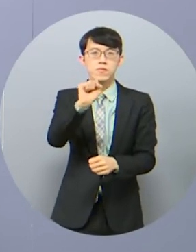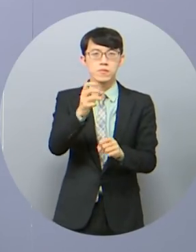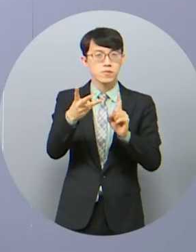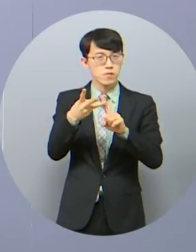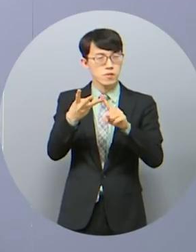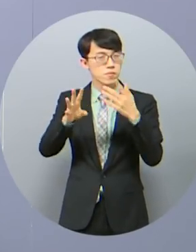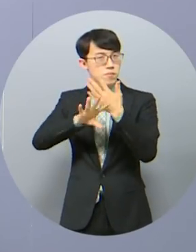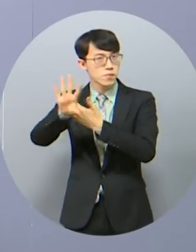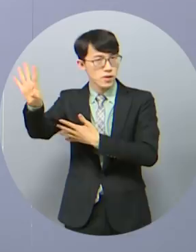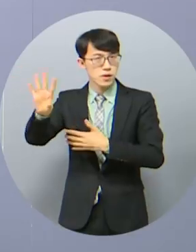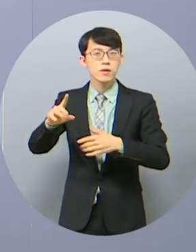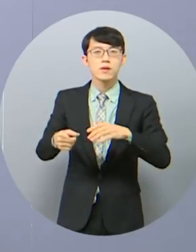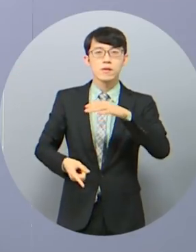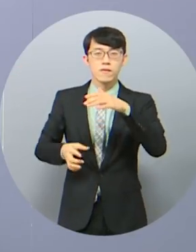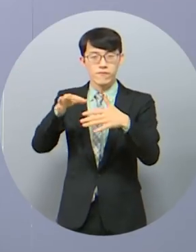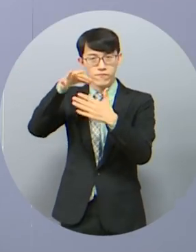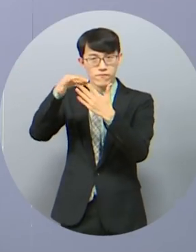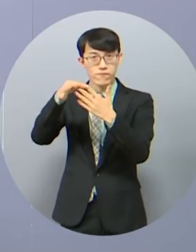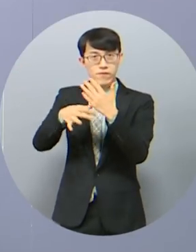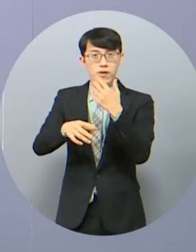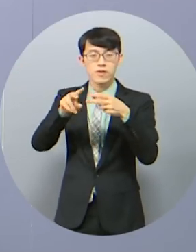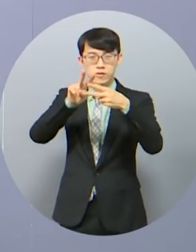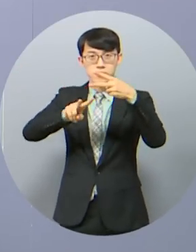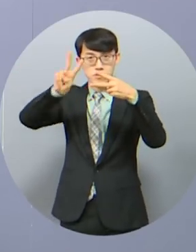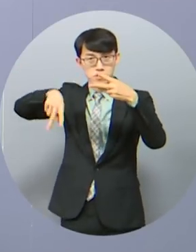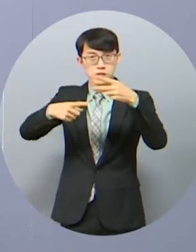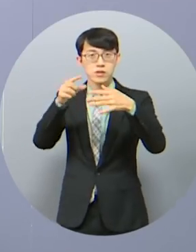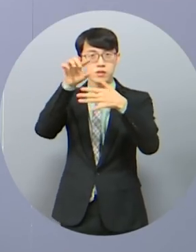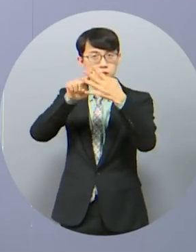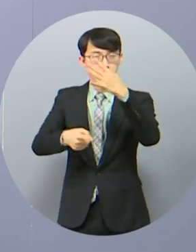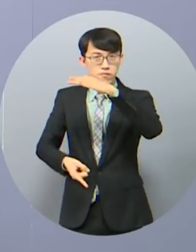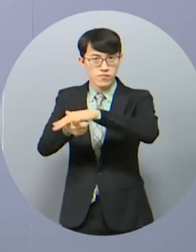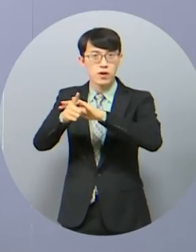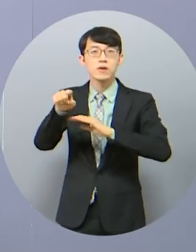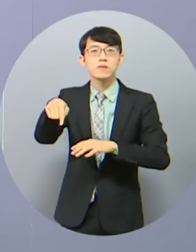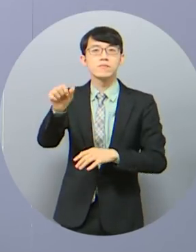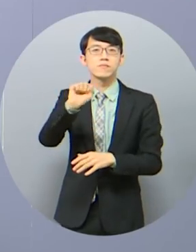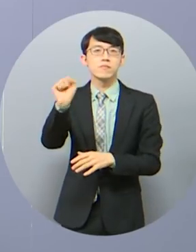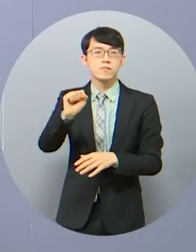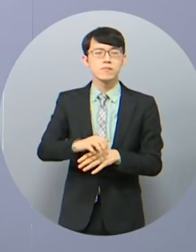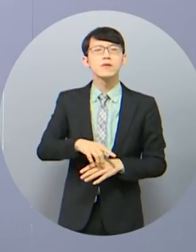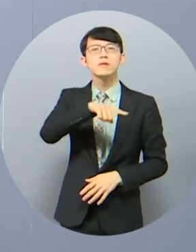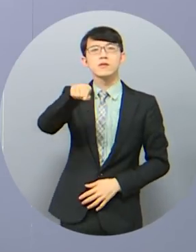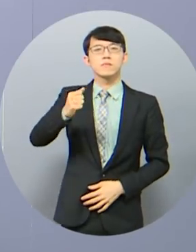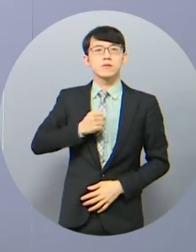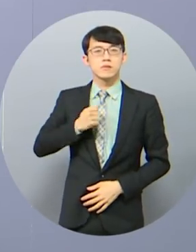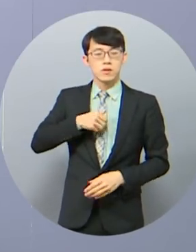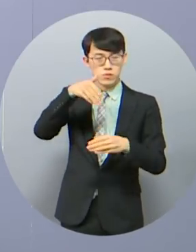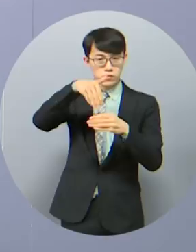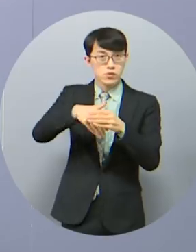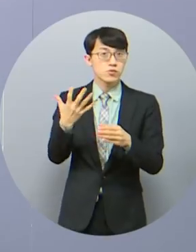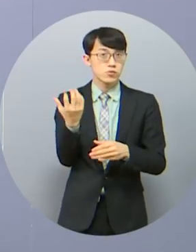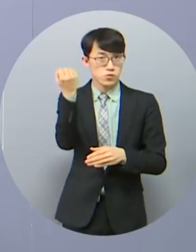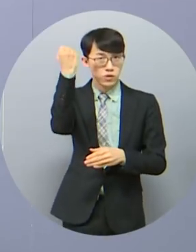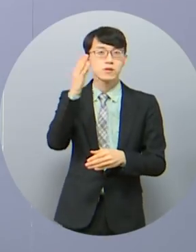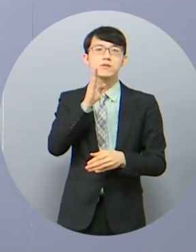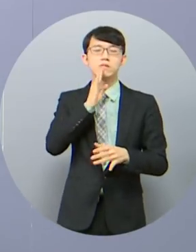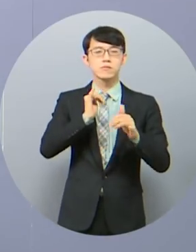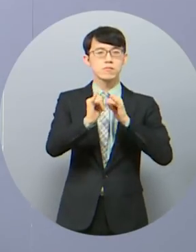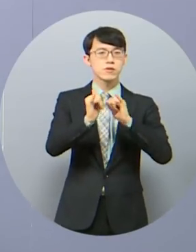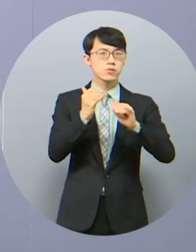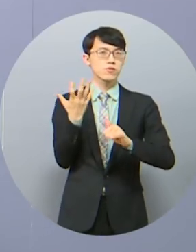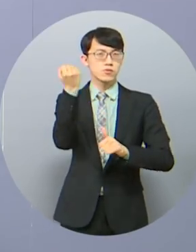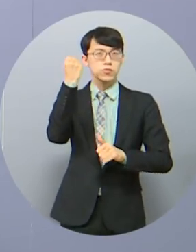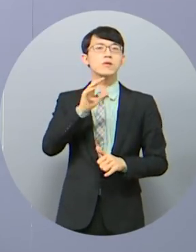定之罪。大家都知道，选举权是公民的权利，也是国家选贤与能应尽的